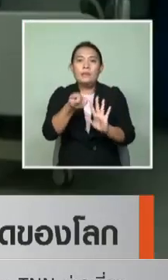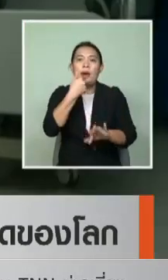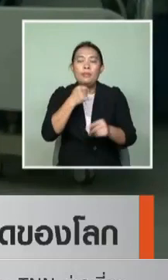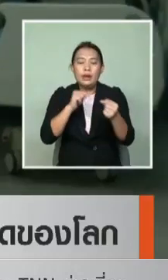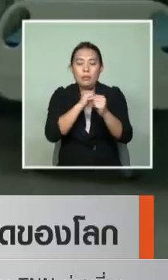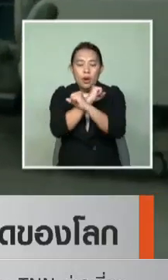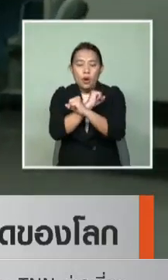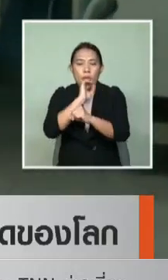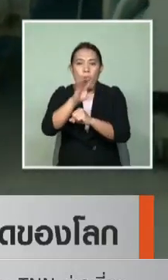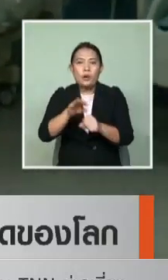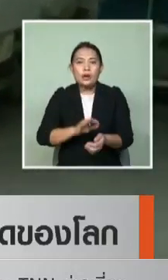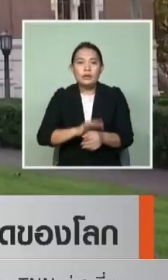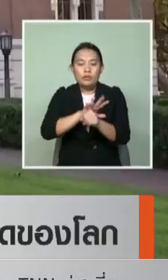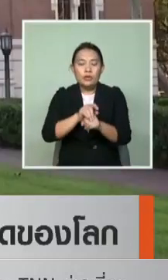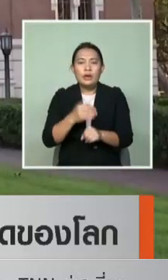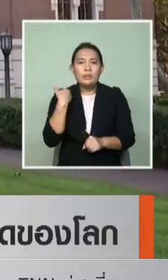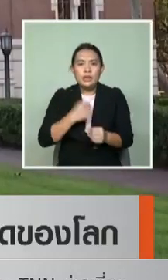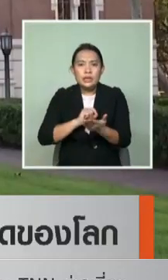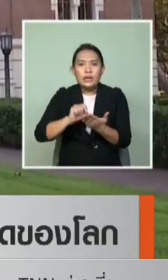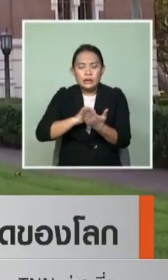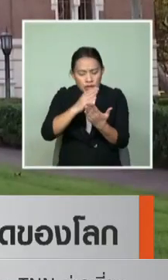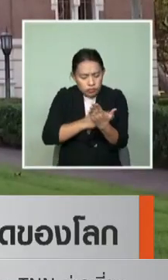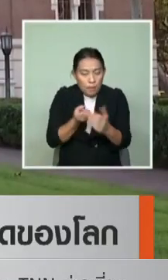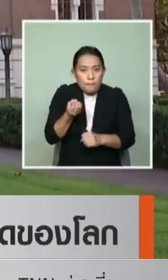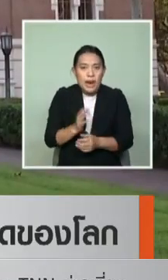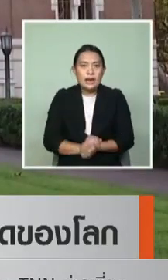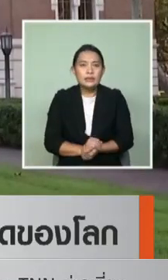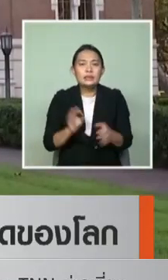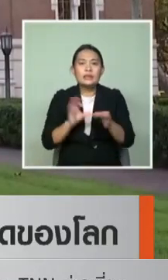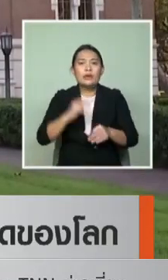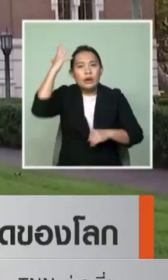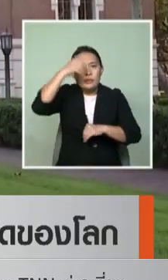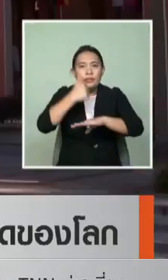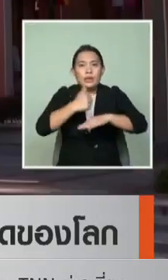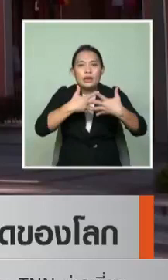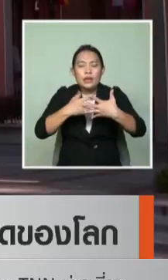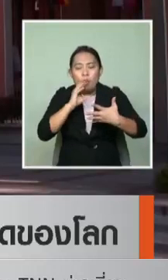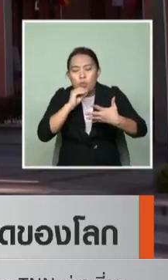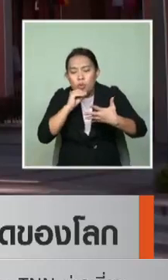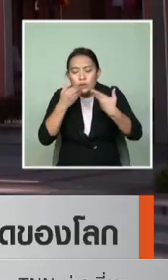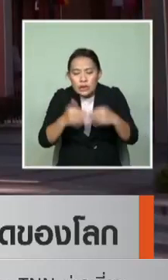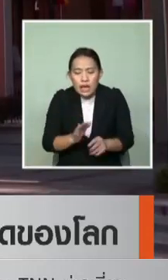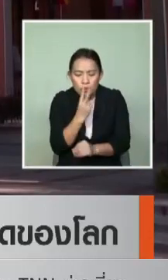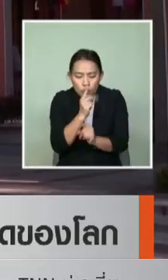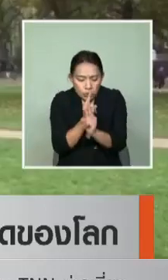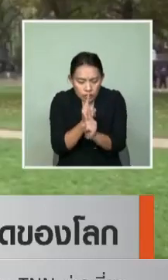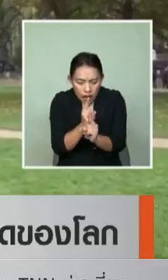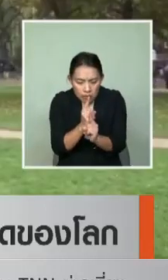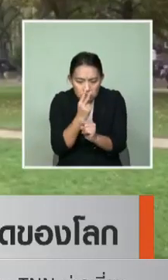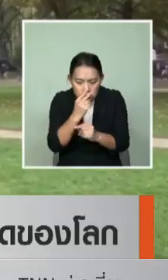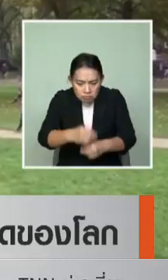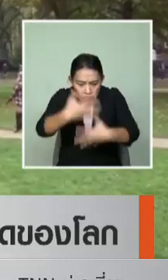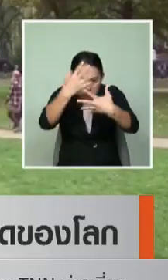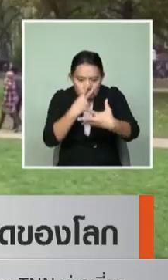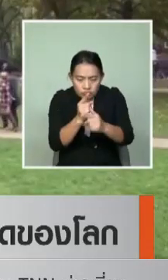นี่ก็คือบทความที่พุ่งสูงมากเลยอะไรก็ตามที่โดนัลด์ทรัมป์พูดออกมาเนี่ยนะคะทำให้มีการติดตามทำให้มีการปฏิ